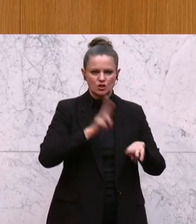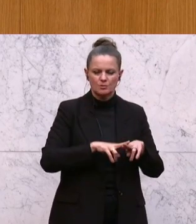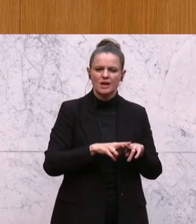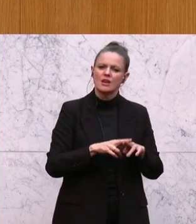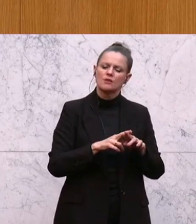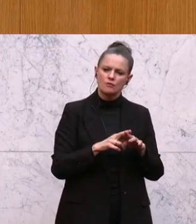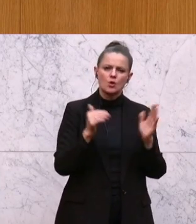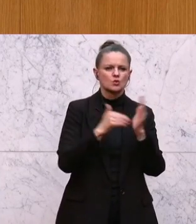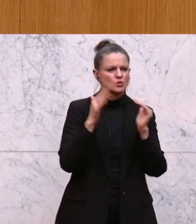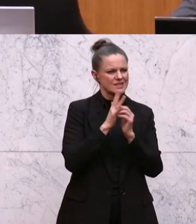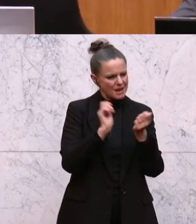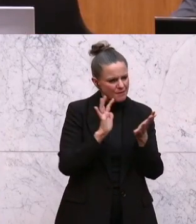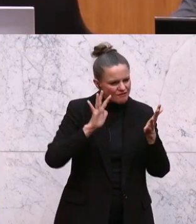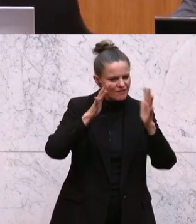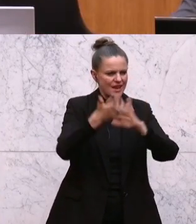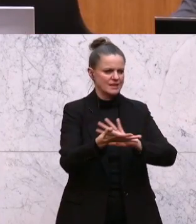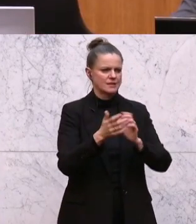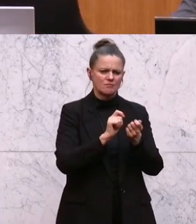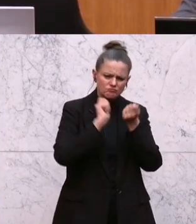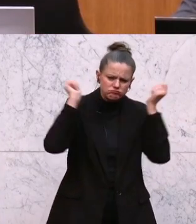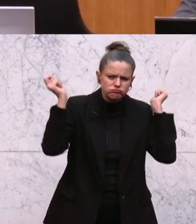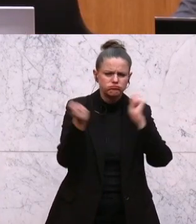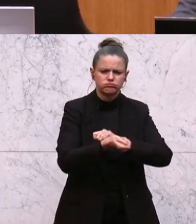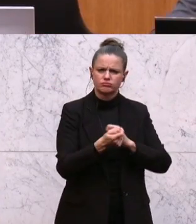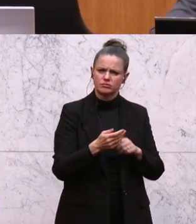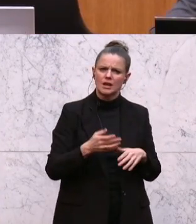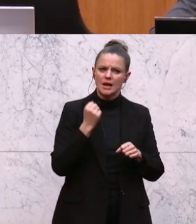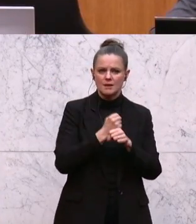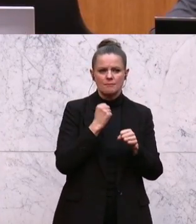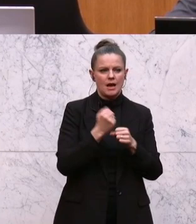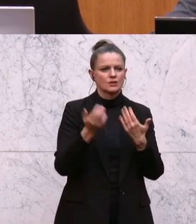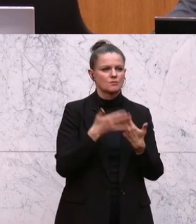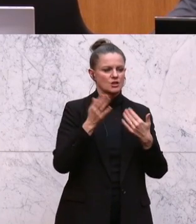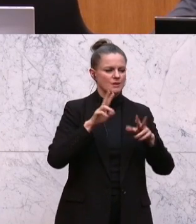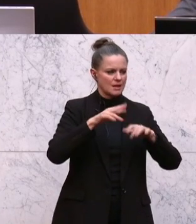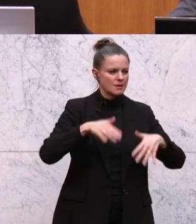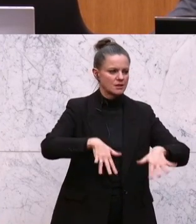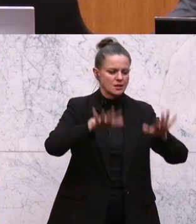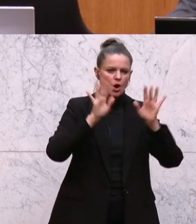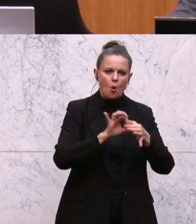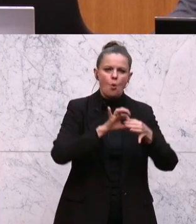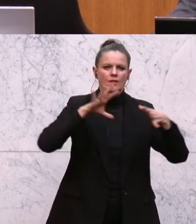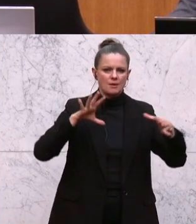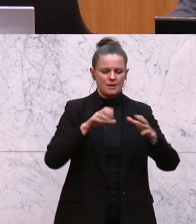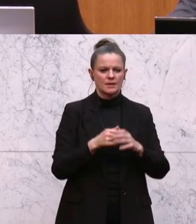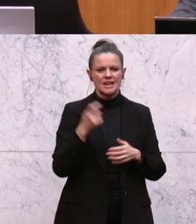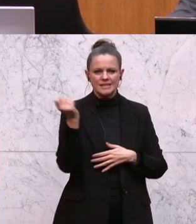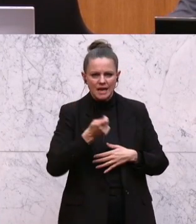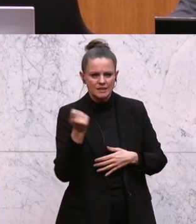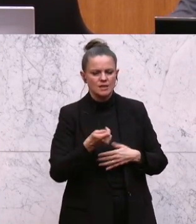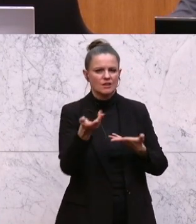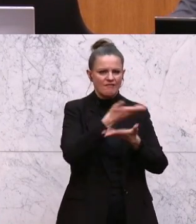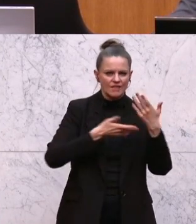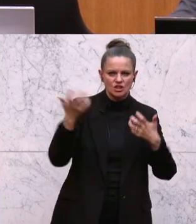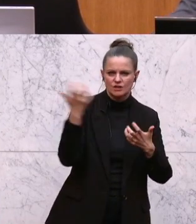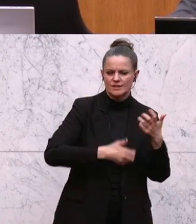notwendigen Systemwechsel, für die notwendige Schubumkehr sorgen wird beim Thema Asyl und Migration, beim Thema Unabhängigkeit, Sanktionen,